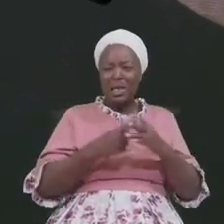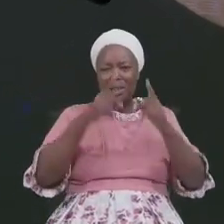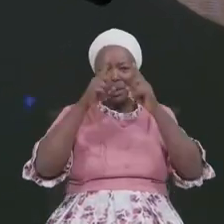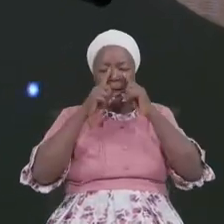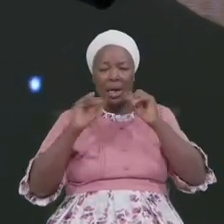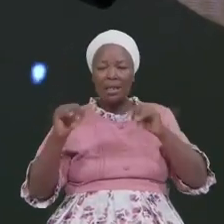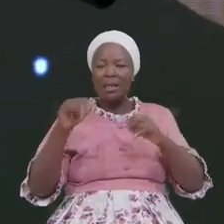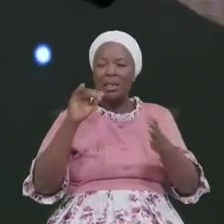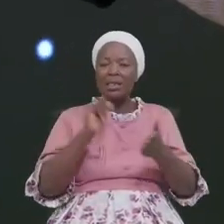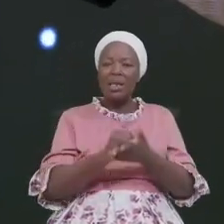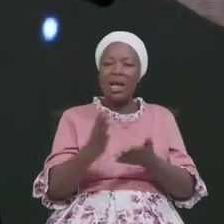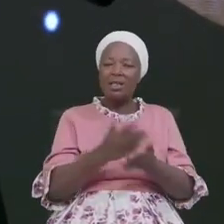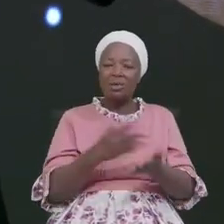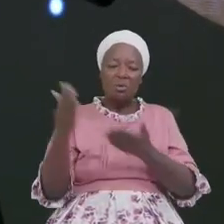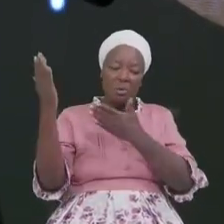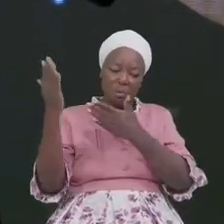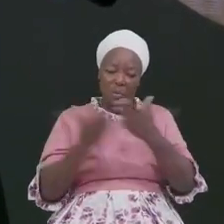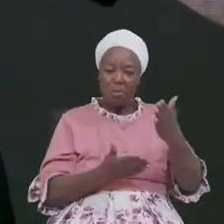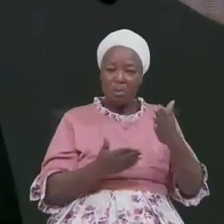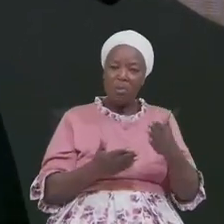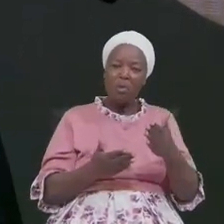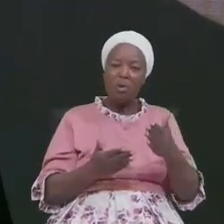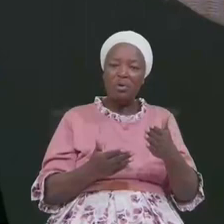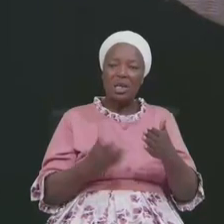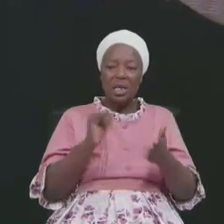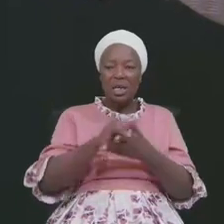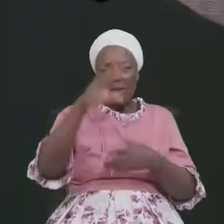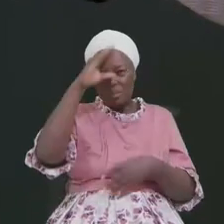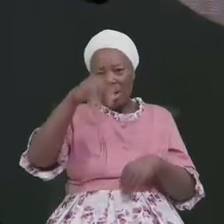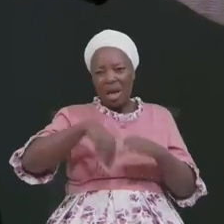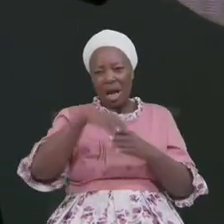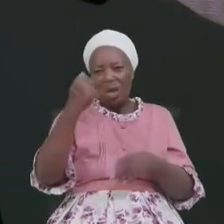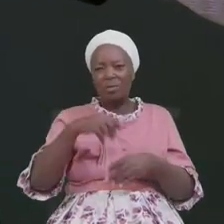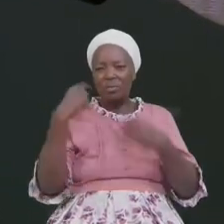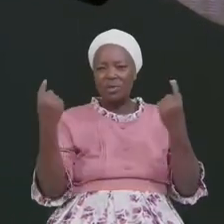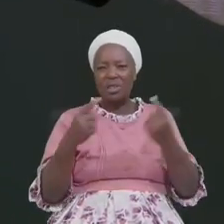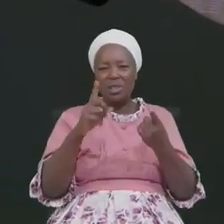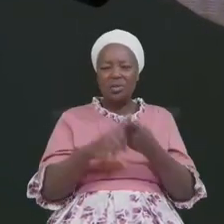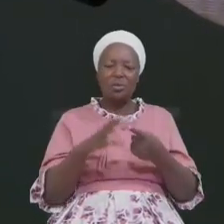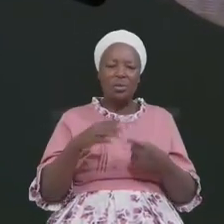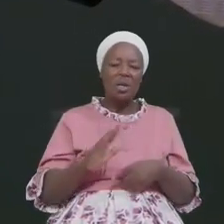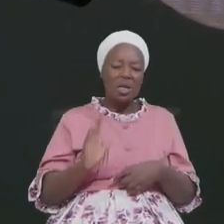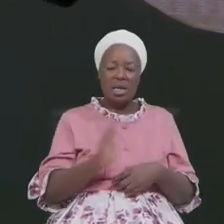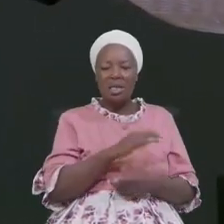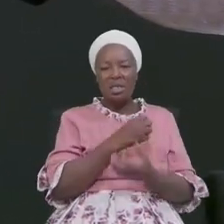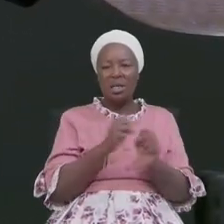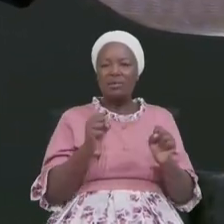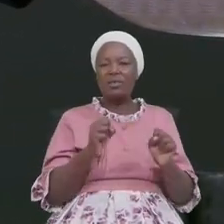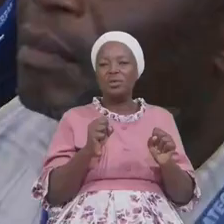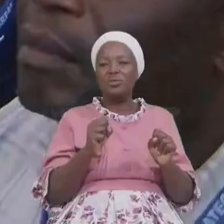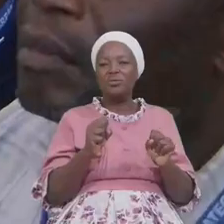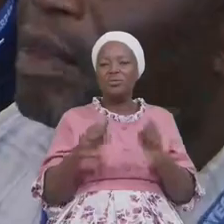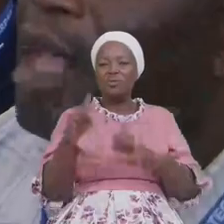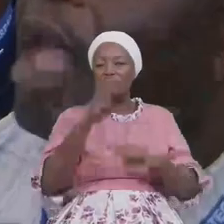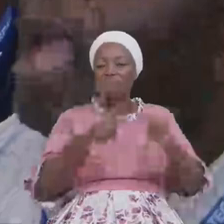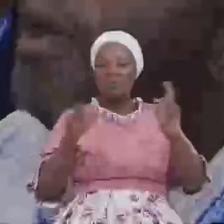l'a conduit, sorti du péché au salut du Seigneur. Je pensais que vous allez dire gloire à Dieu pour ça.